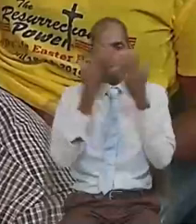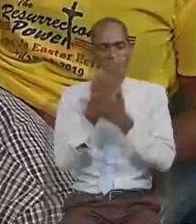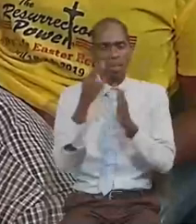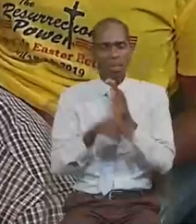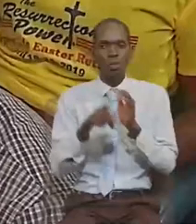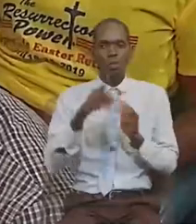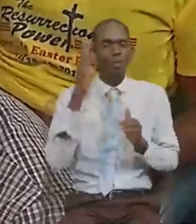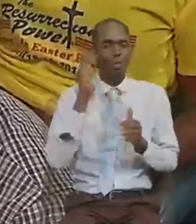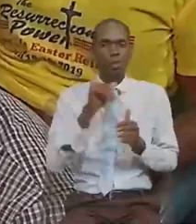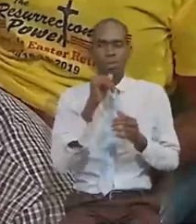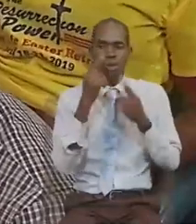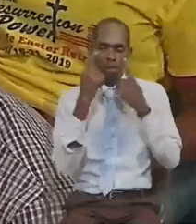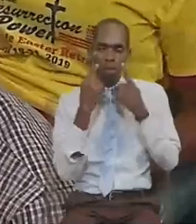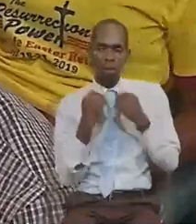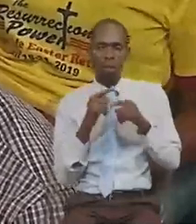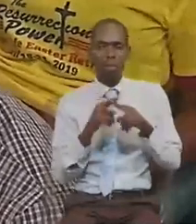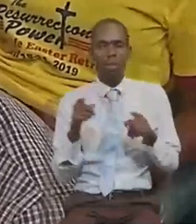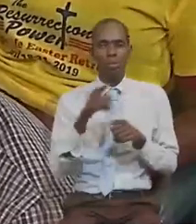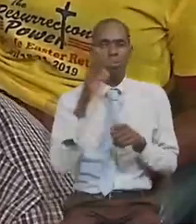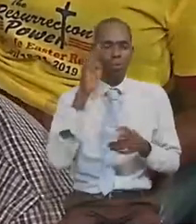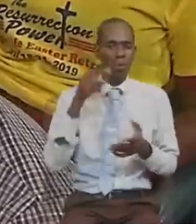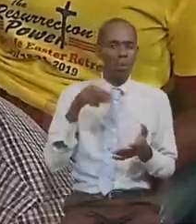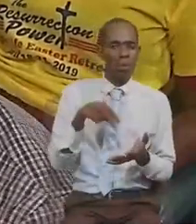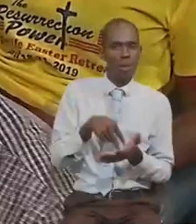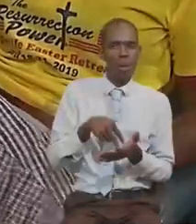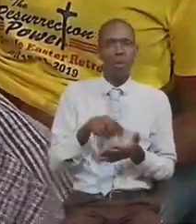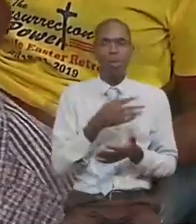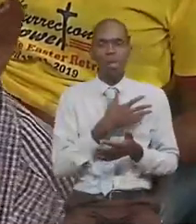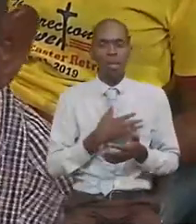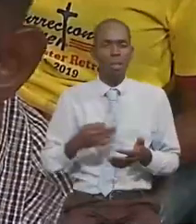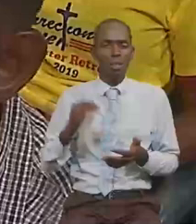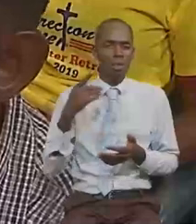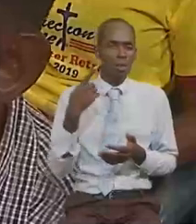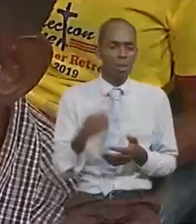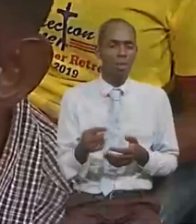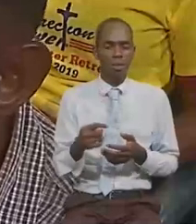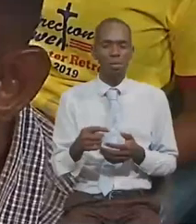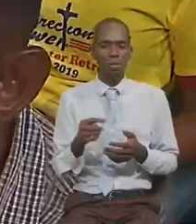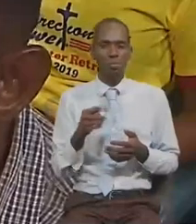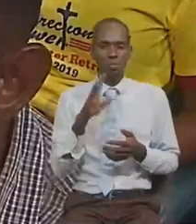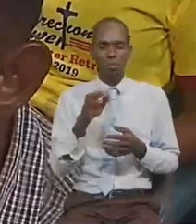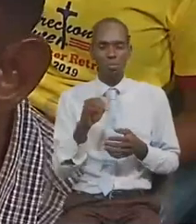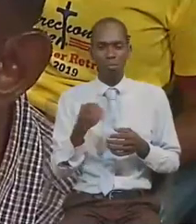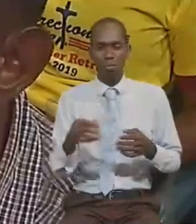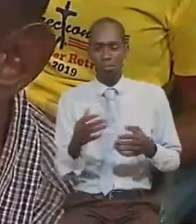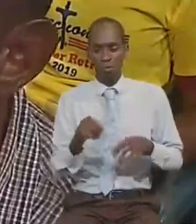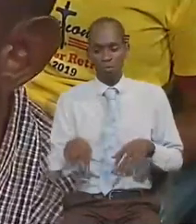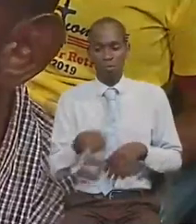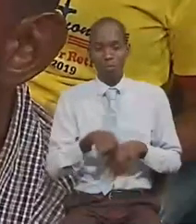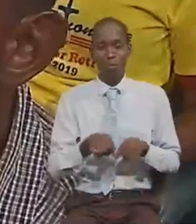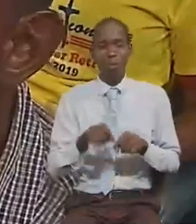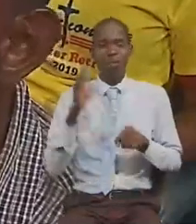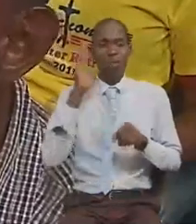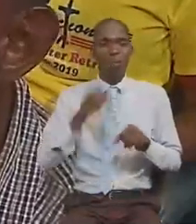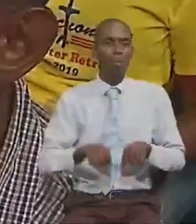tenir. Et votre bouclier de la foi va briser et détruire tout au nom de